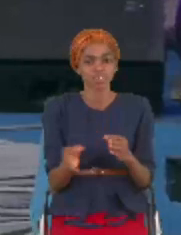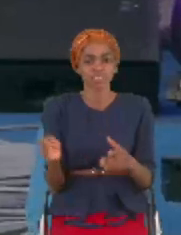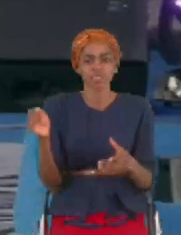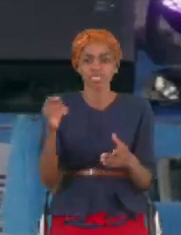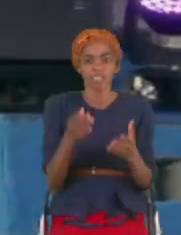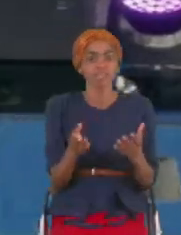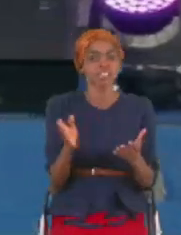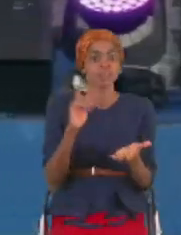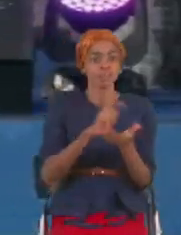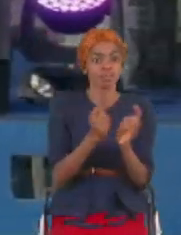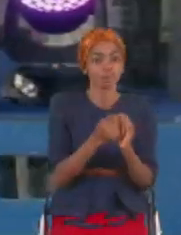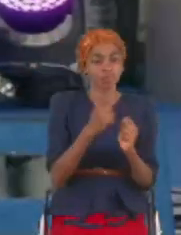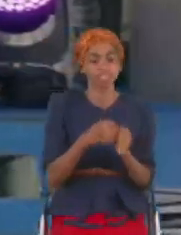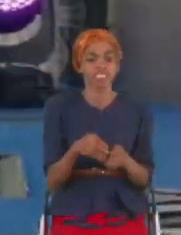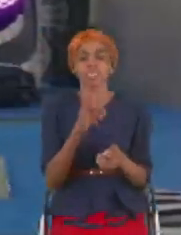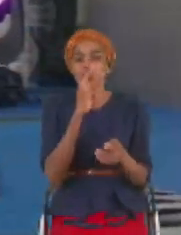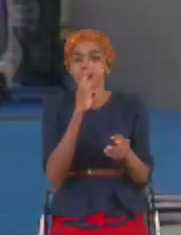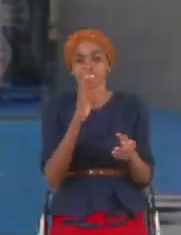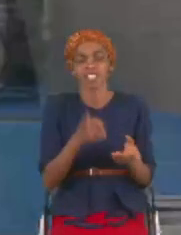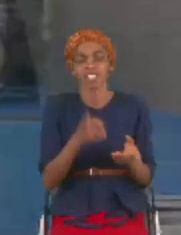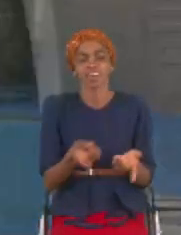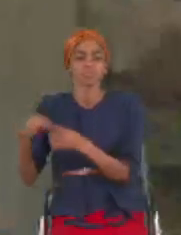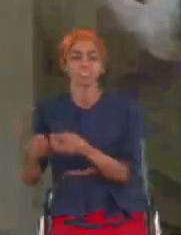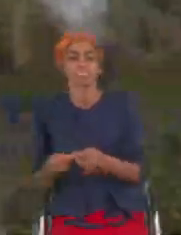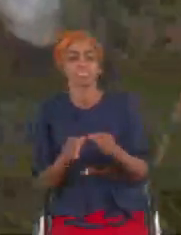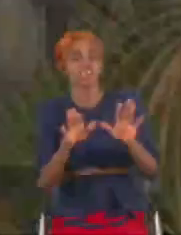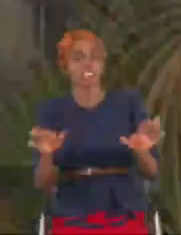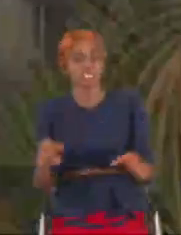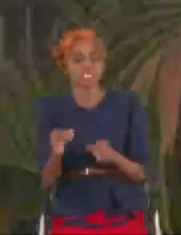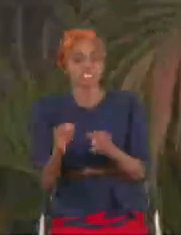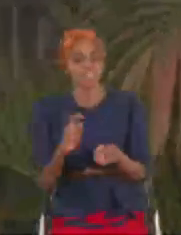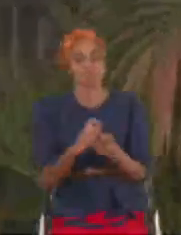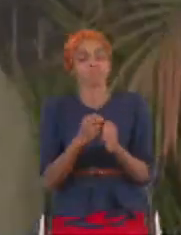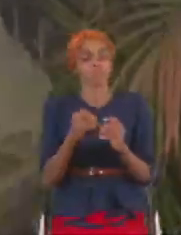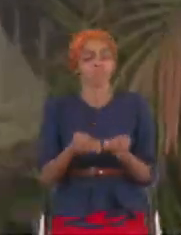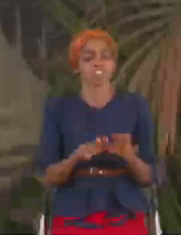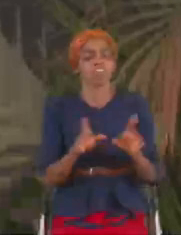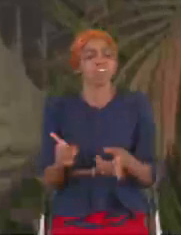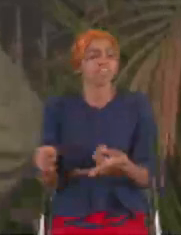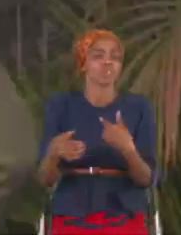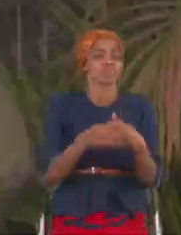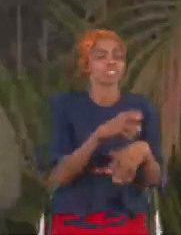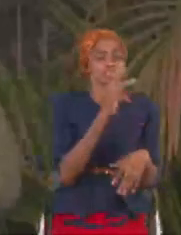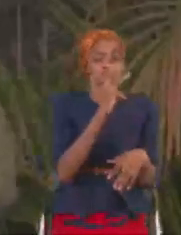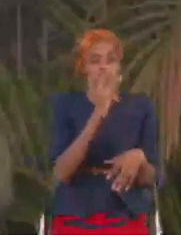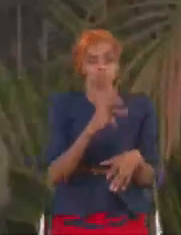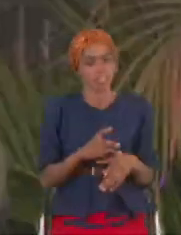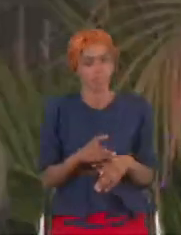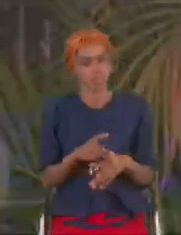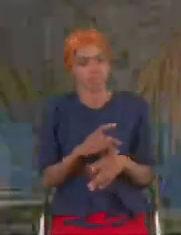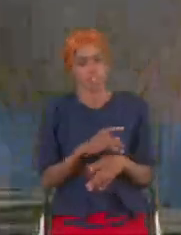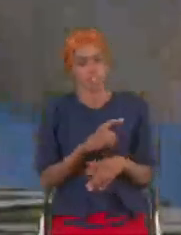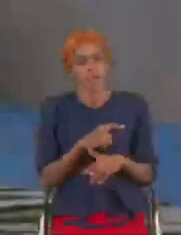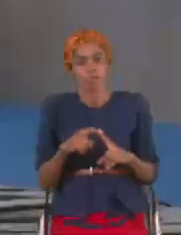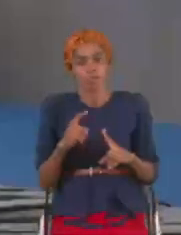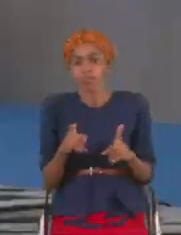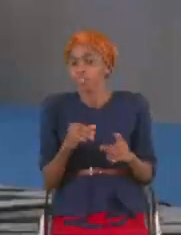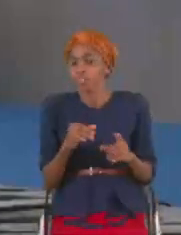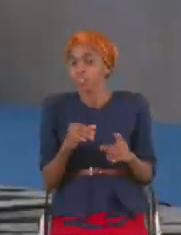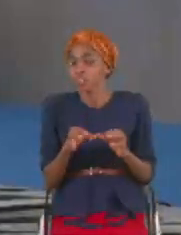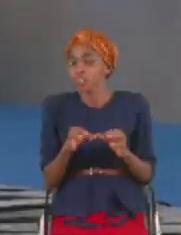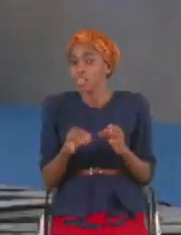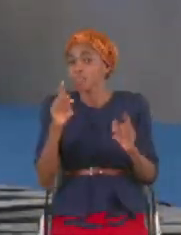des tempêtes à la mer tu reviens sur la terre ferme située une personne qui a qui est fort au niveau